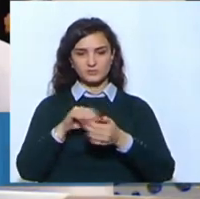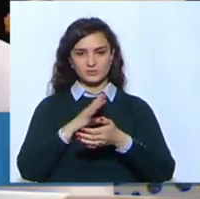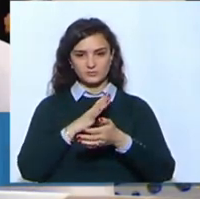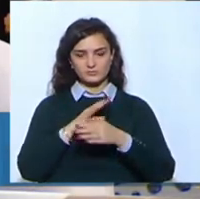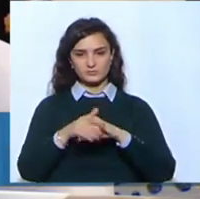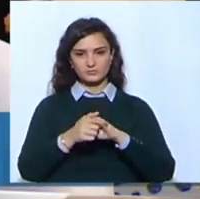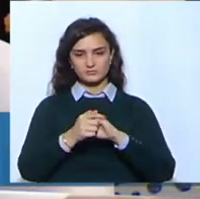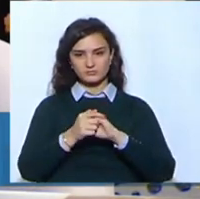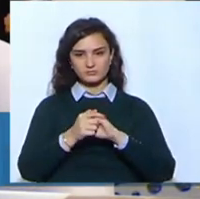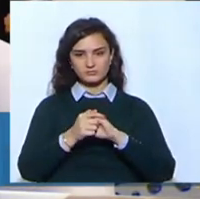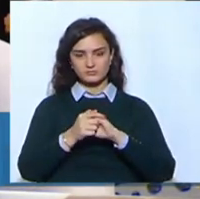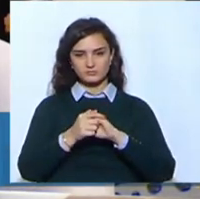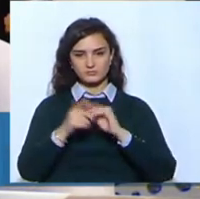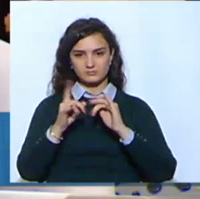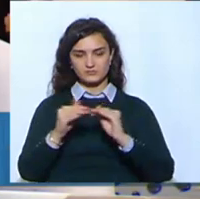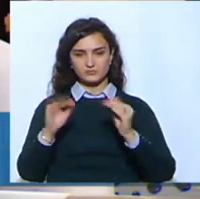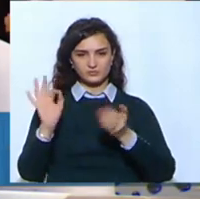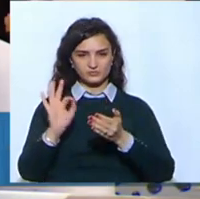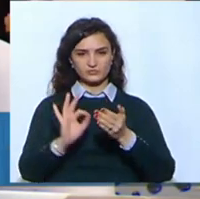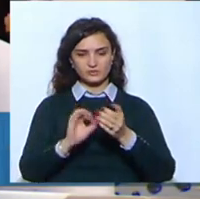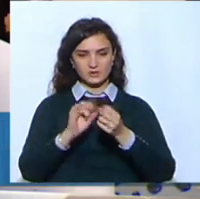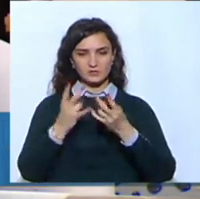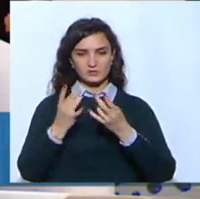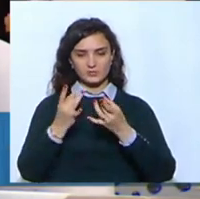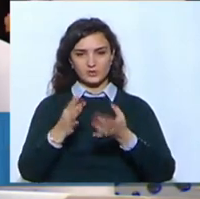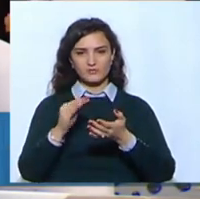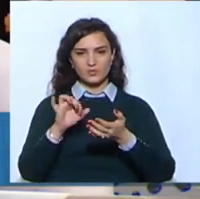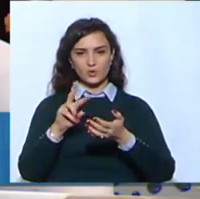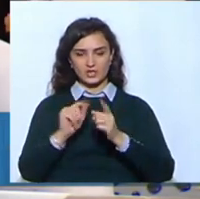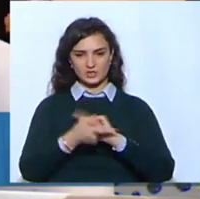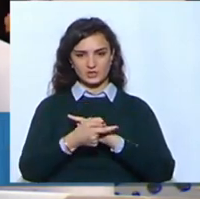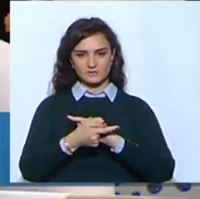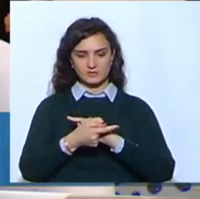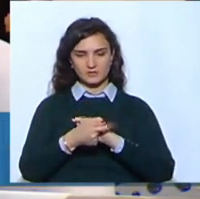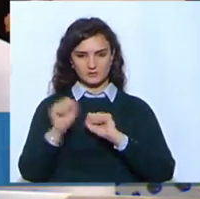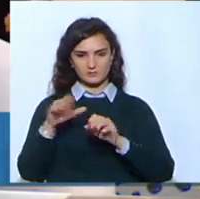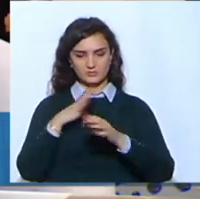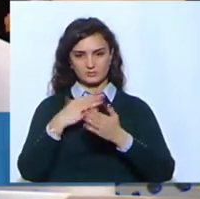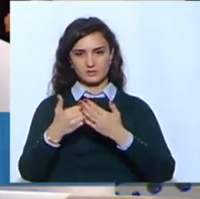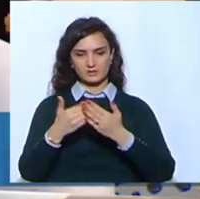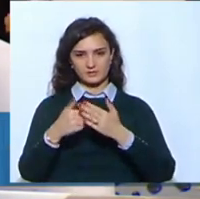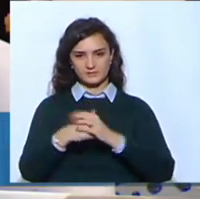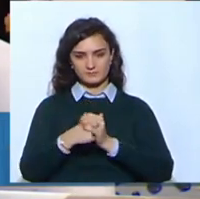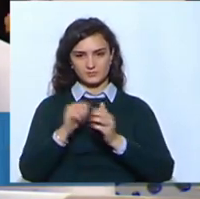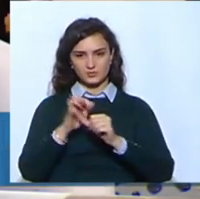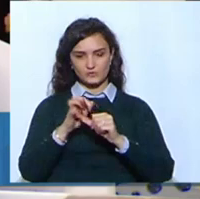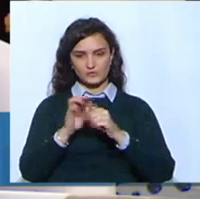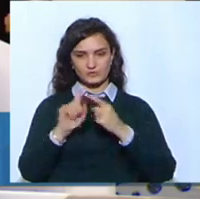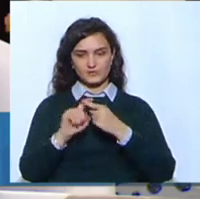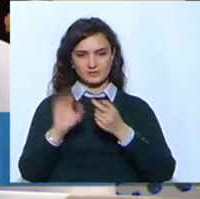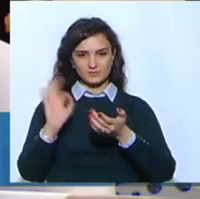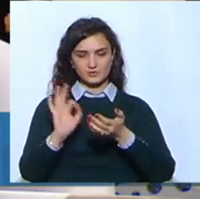იყოს ბავშვებში ხშირია ხოლმე, ან უბრალოდ ფლორის შეცვლით შეიძლება იყოს გამოწვეული. მაგალითად სოკოვანი